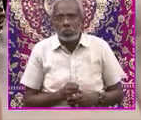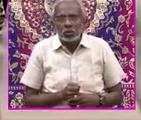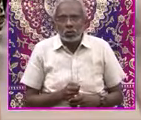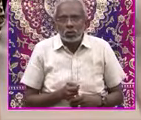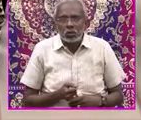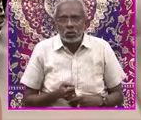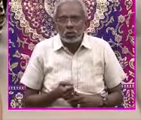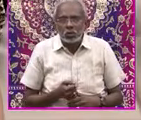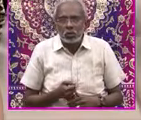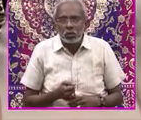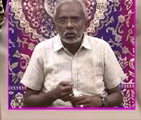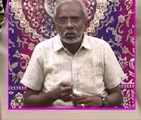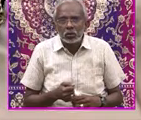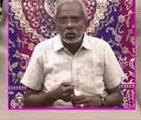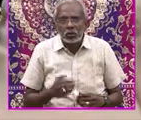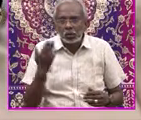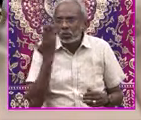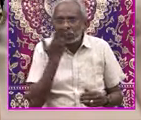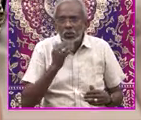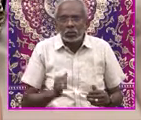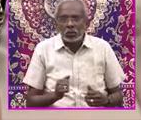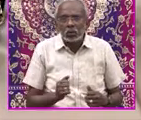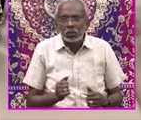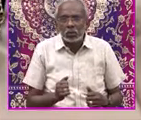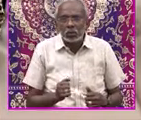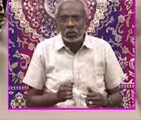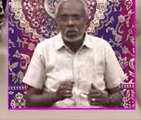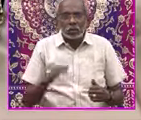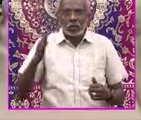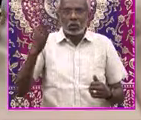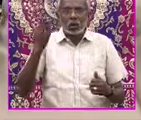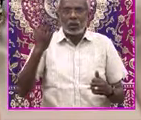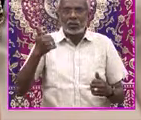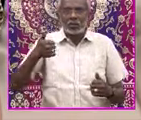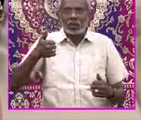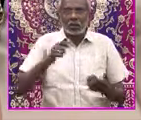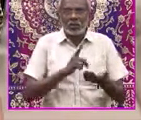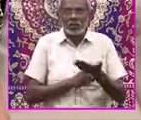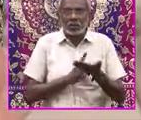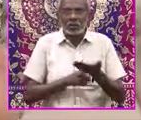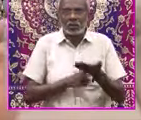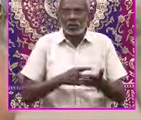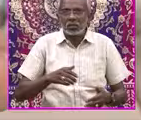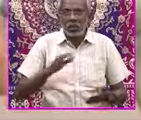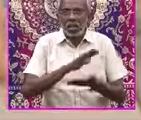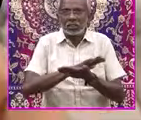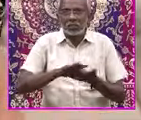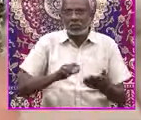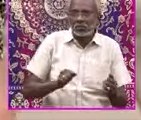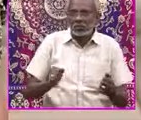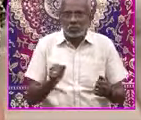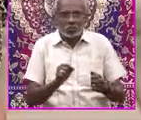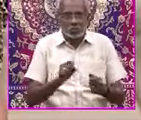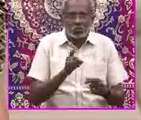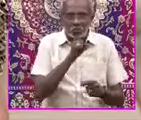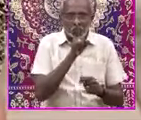நீங்கெல்லாம் பள்ளியில இருப்பீங்க, தலைமை ஆசிரியர் வந்துட்டாரு இல்ல உடற்கல்வி ஆசிரியர் வந்துட்டாருன்னா ஆளுக்கு ஒரு பக்கம் தலை தெறிக்க